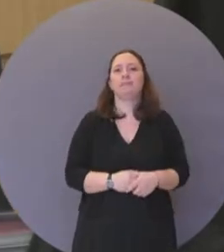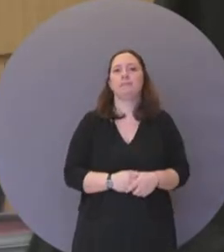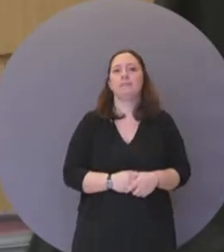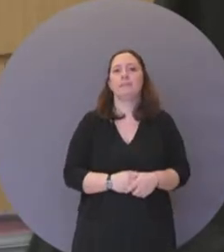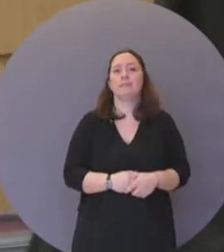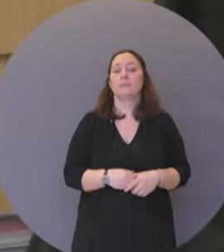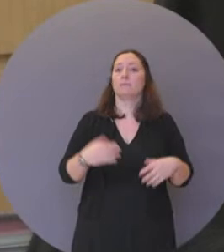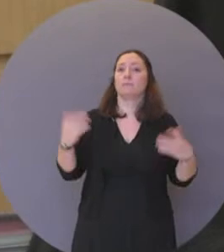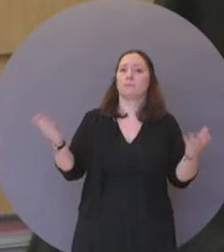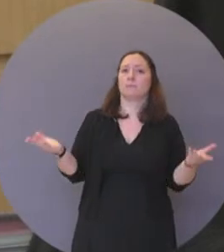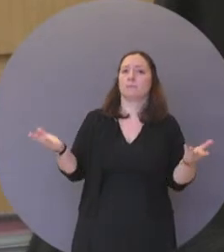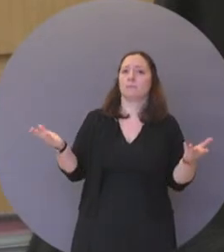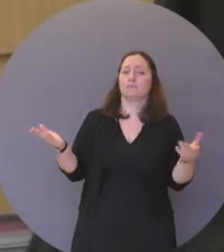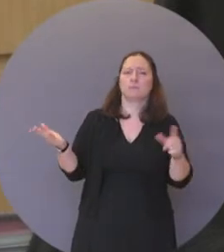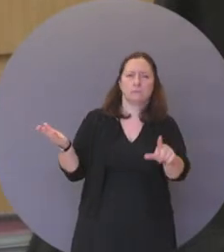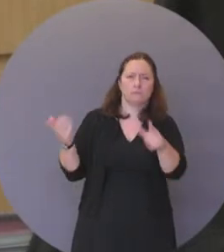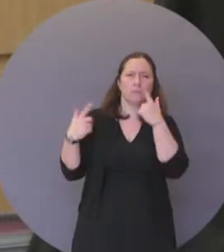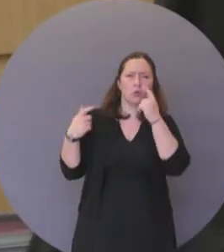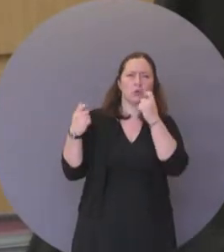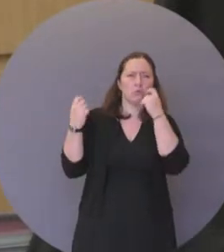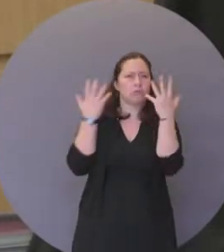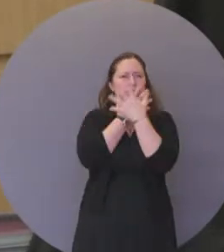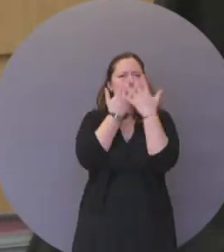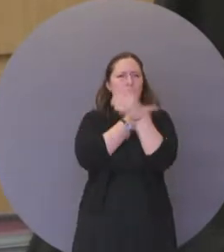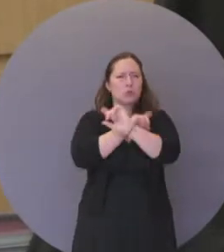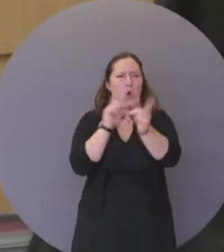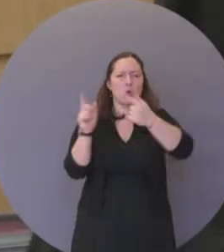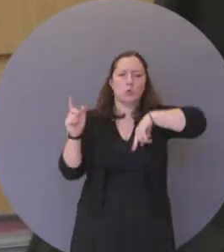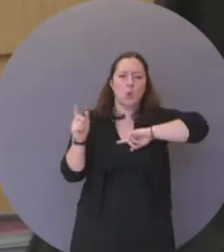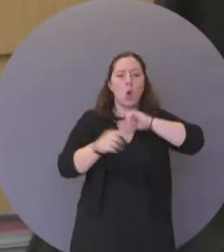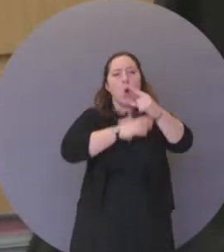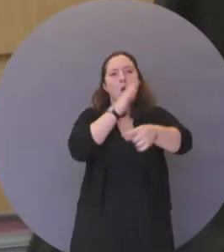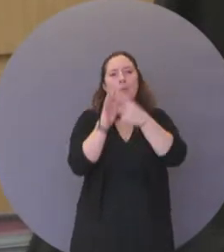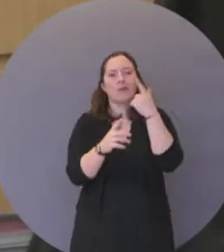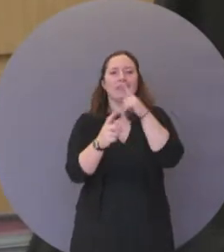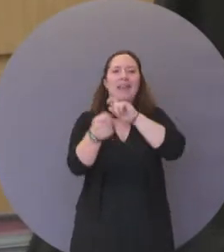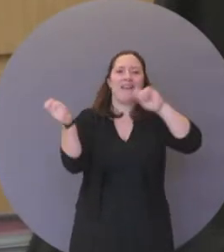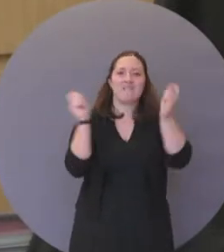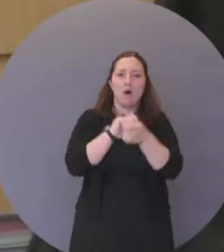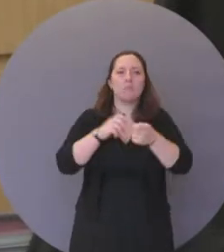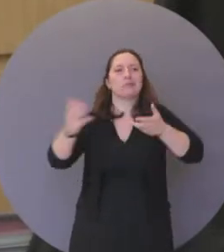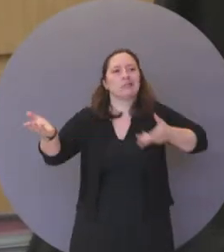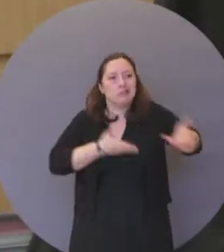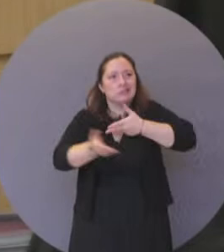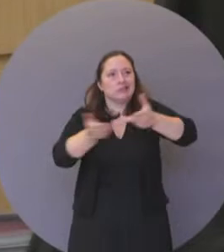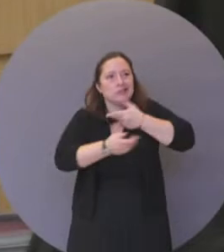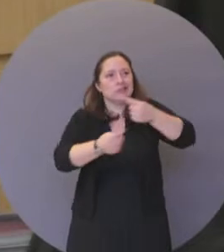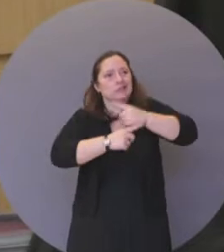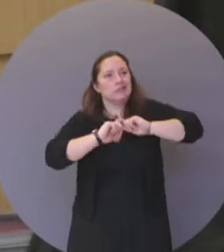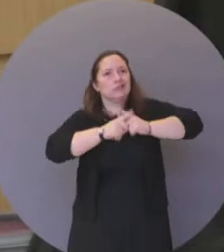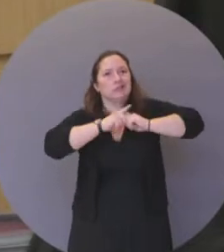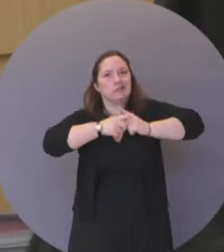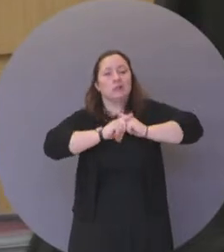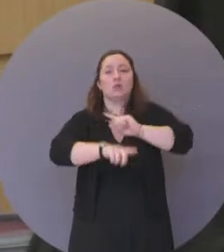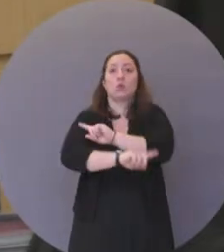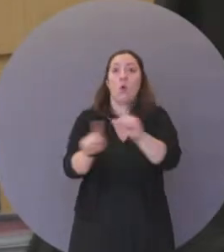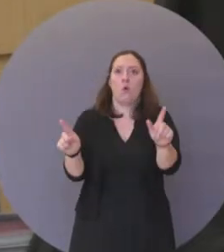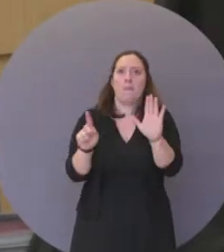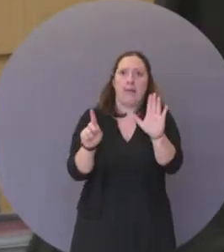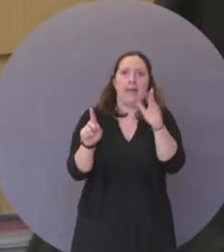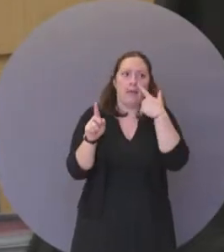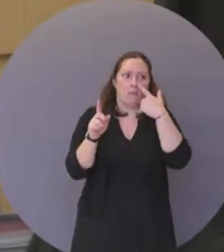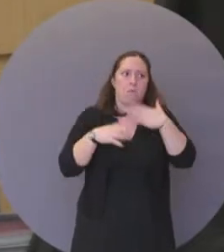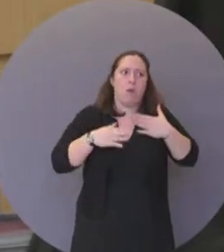pas de méprise chers collègues nous n'allons pas refaire le débat de la réforme mais bien parler des conséquences à craindre